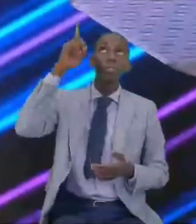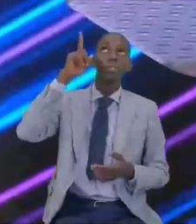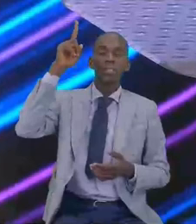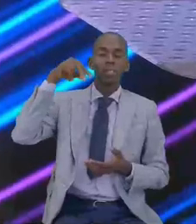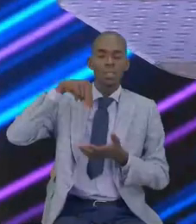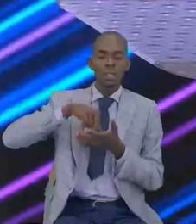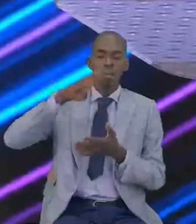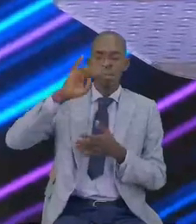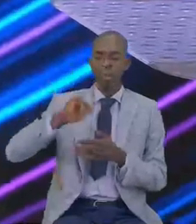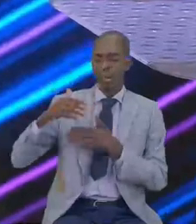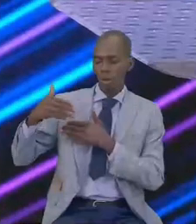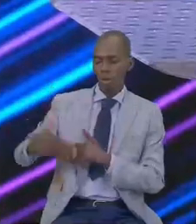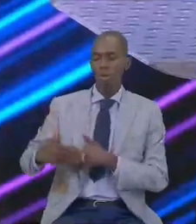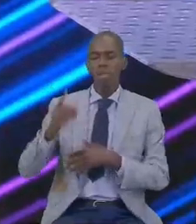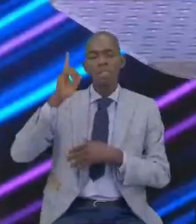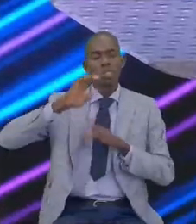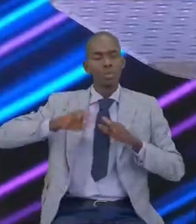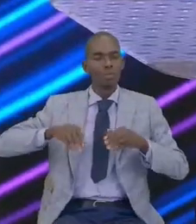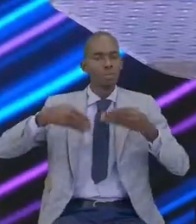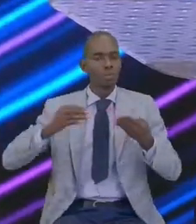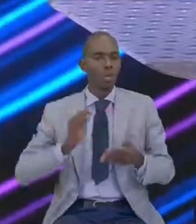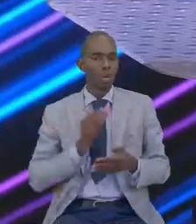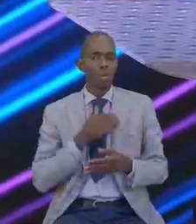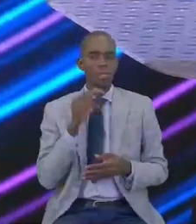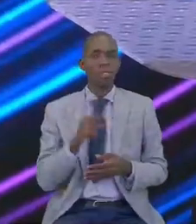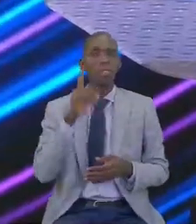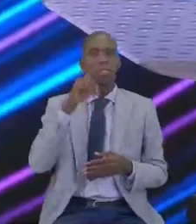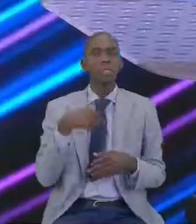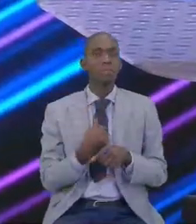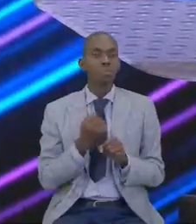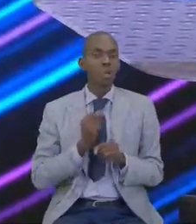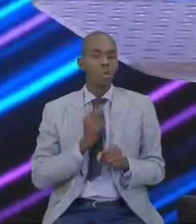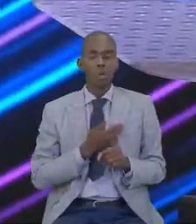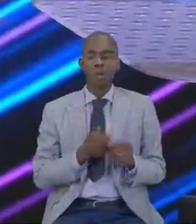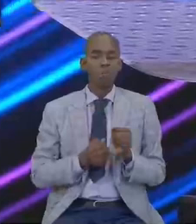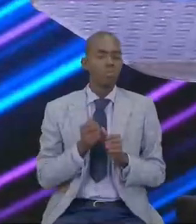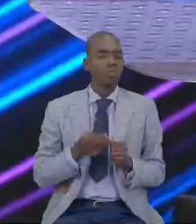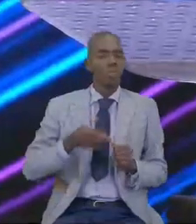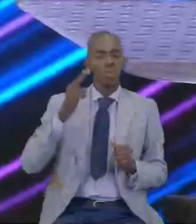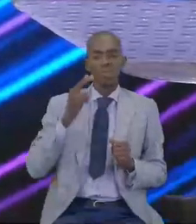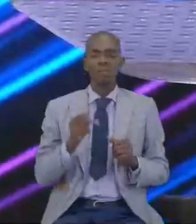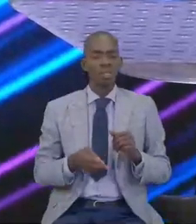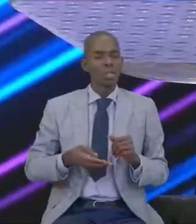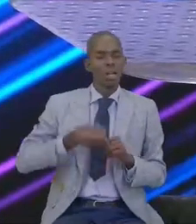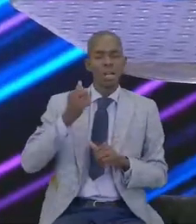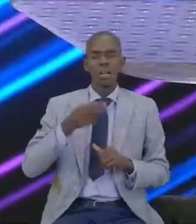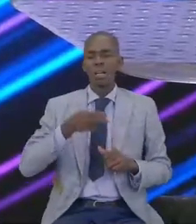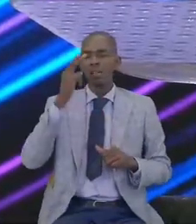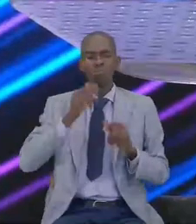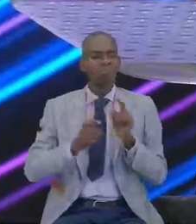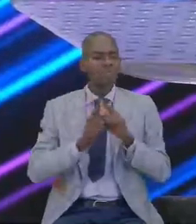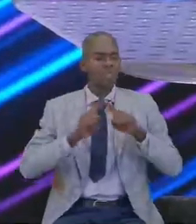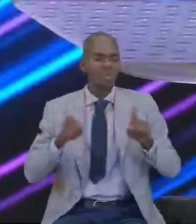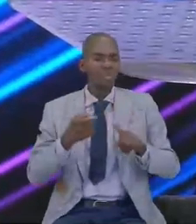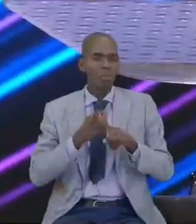nous. Il pourvoit à nos besoins. Il nous amène à être plus grands, différents des autres autour de